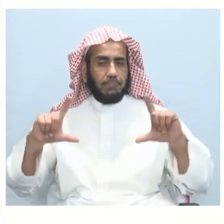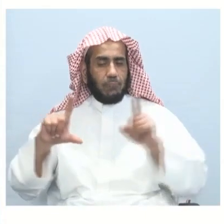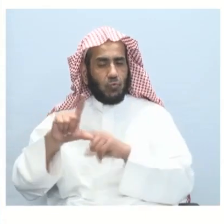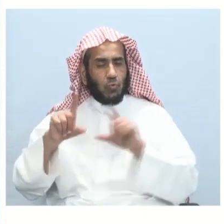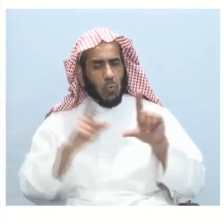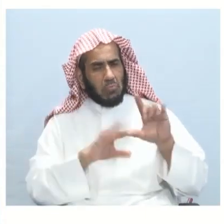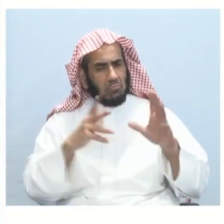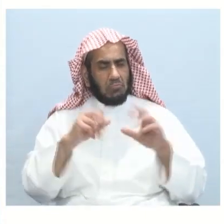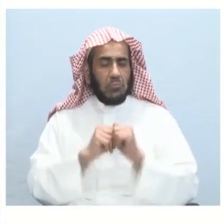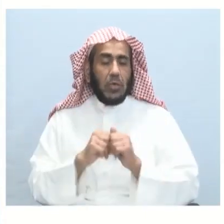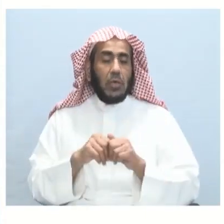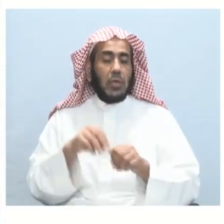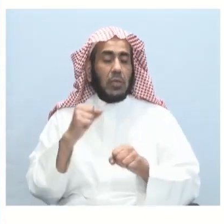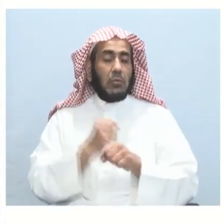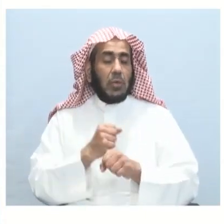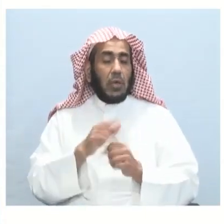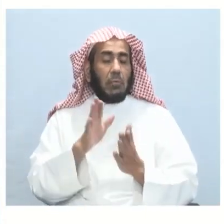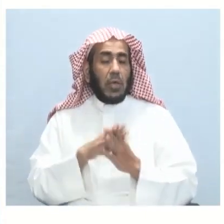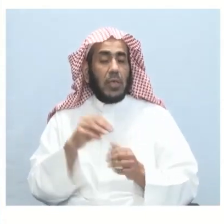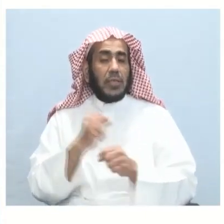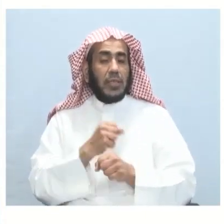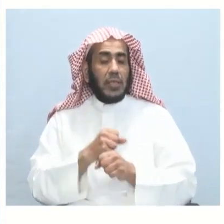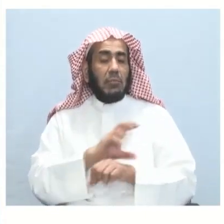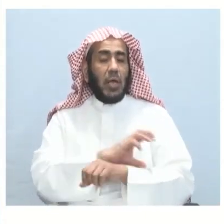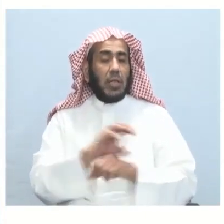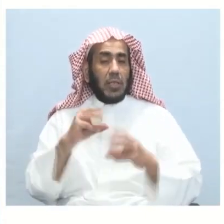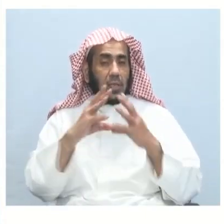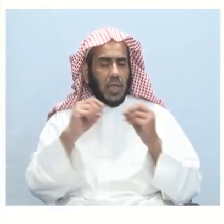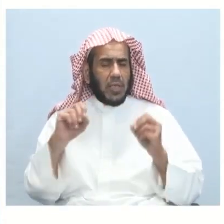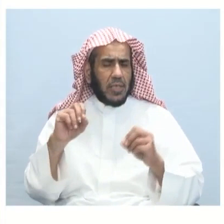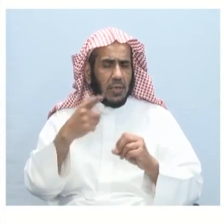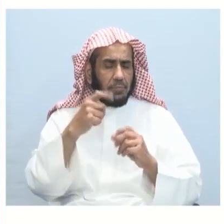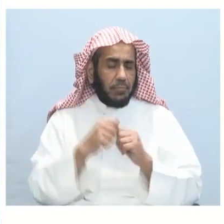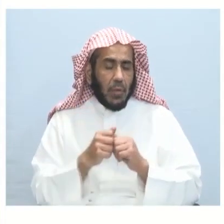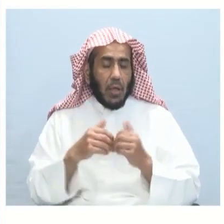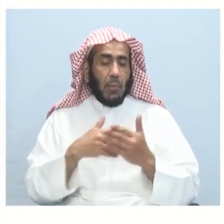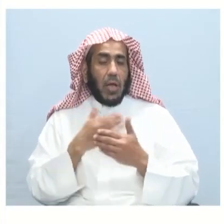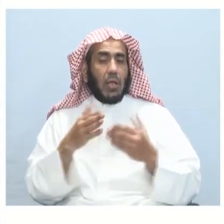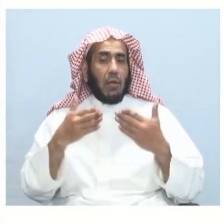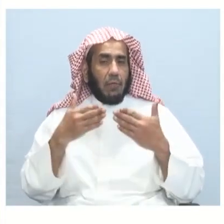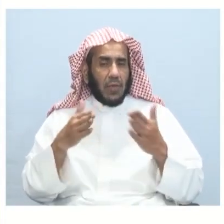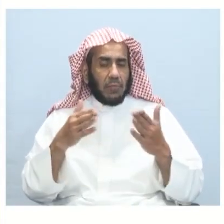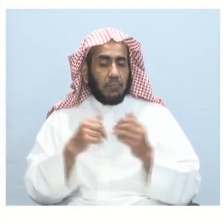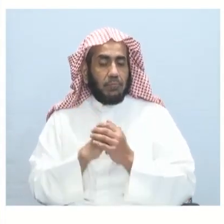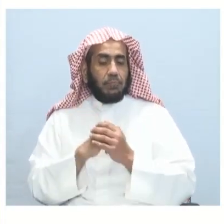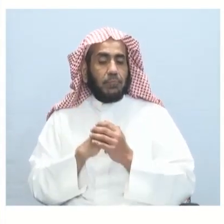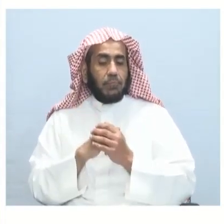تطبيق عملي على استخدام اداه التحليل السريع بعد فتح